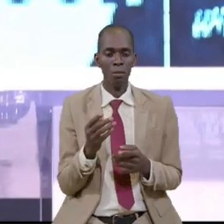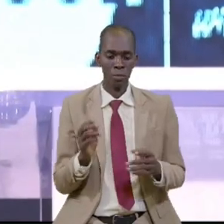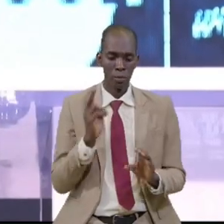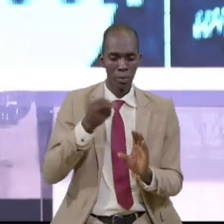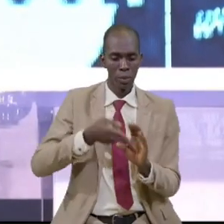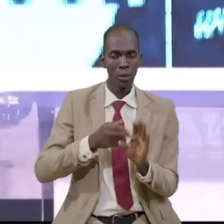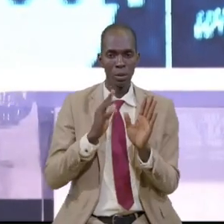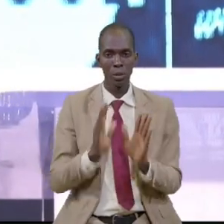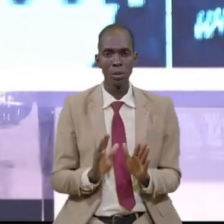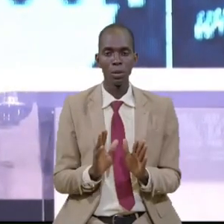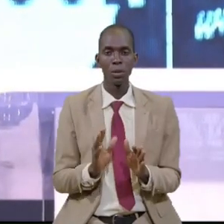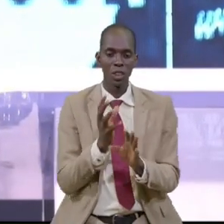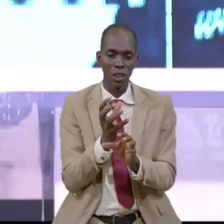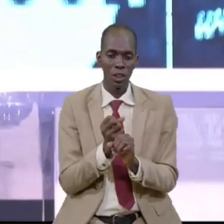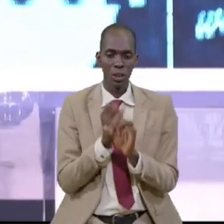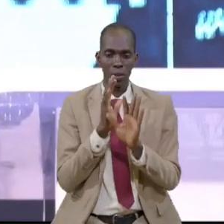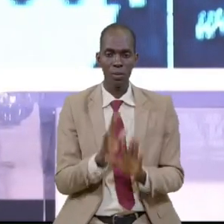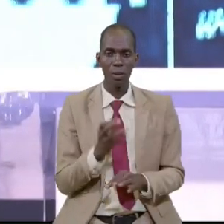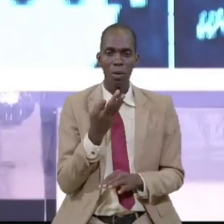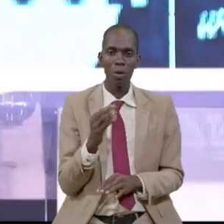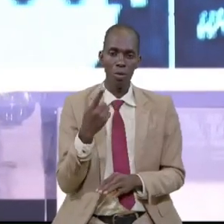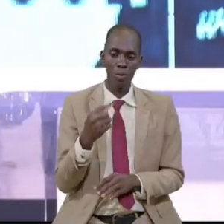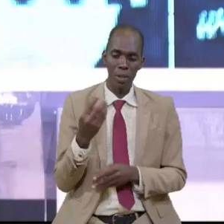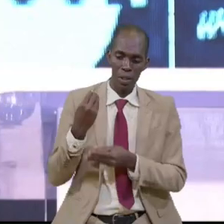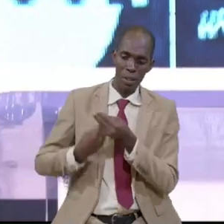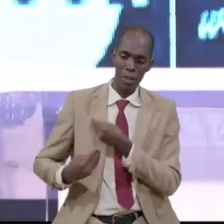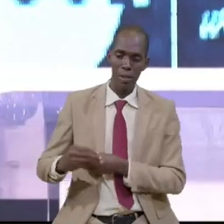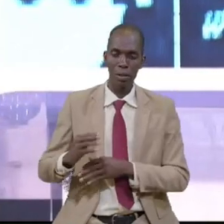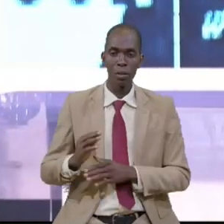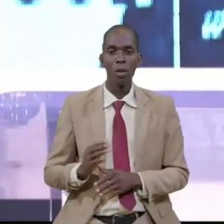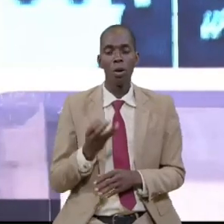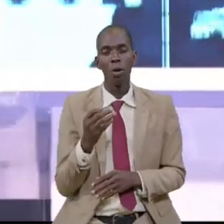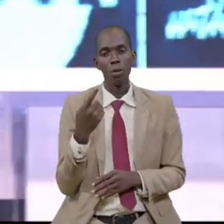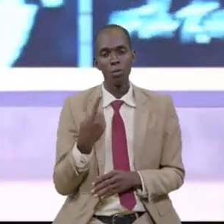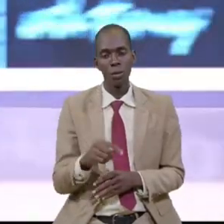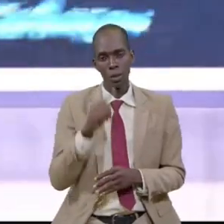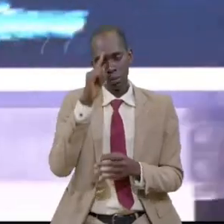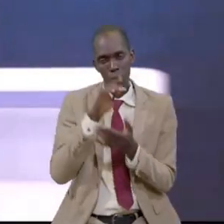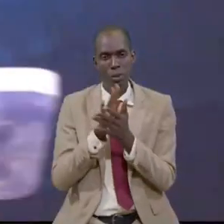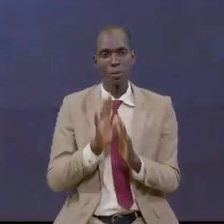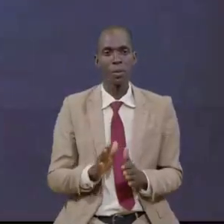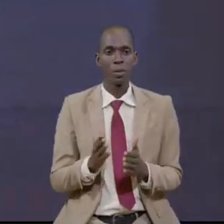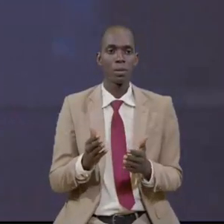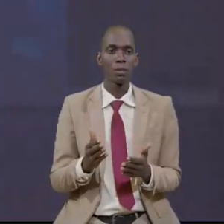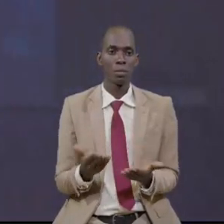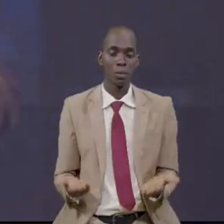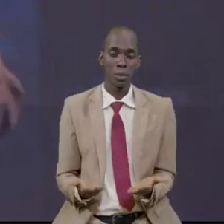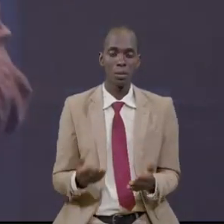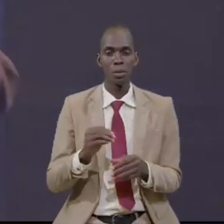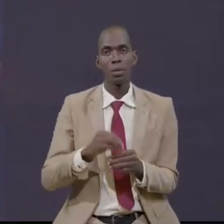à l'héritage des saints dans la lumière VO le verset 13 13